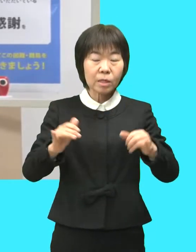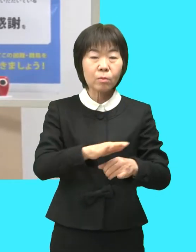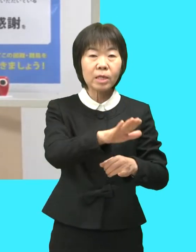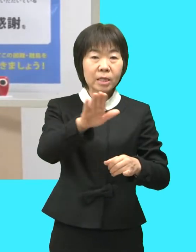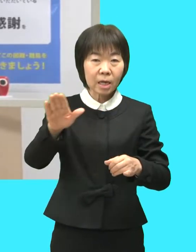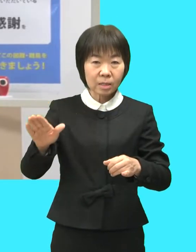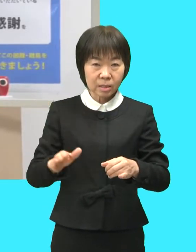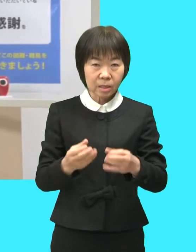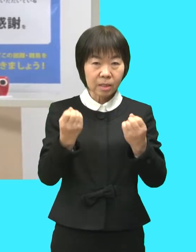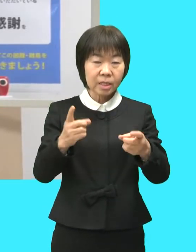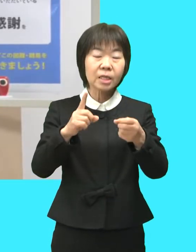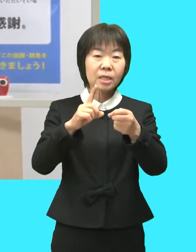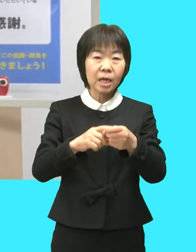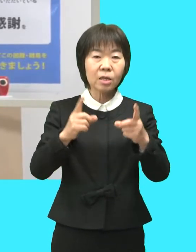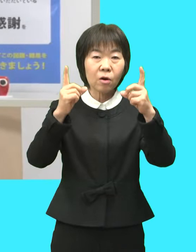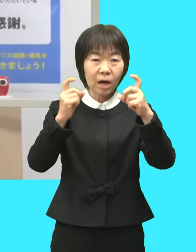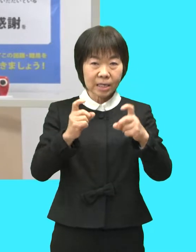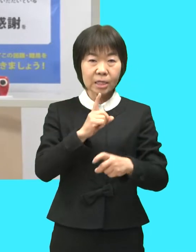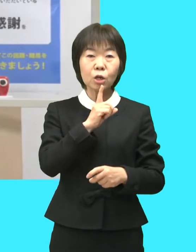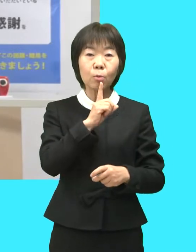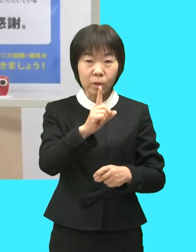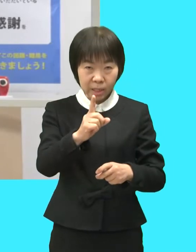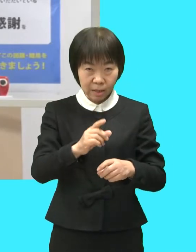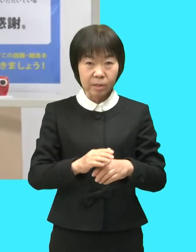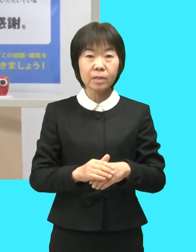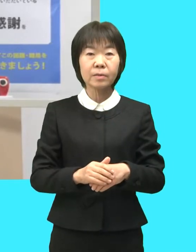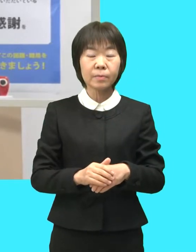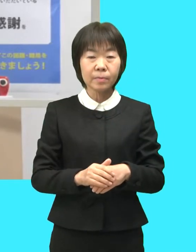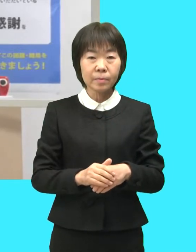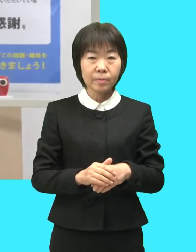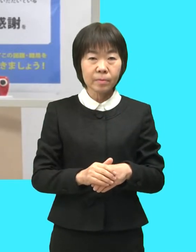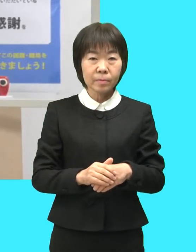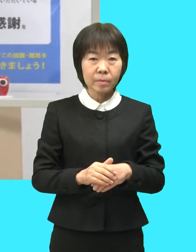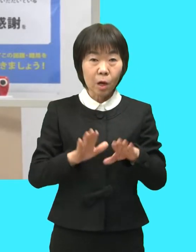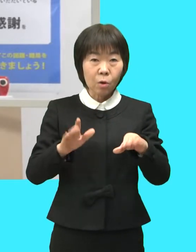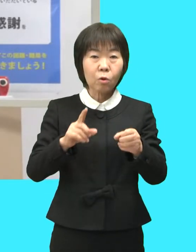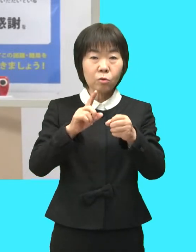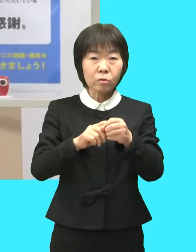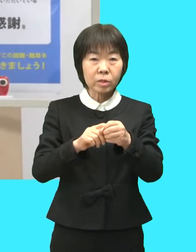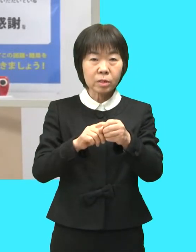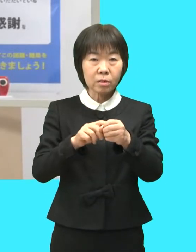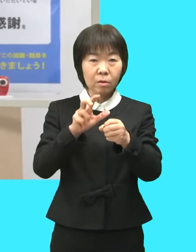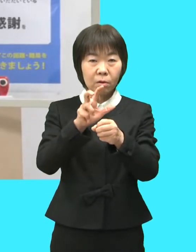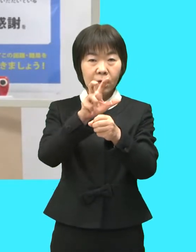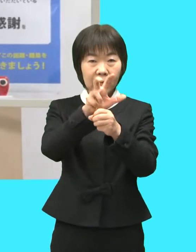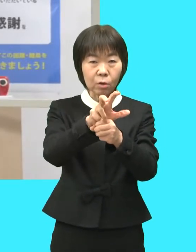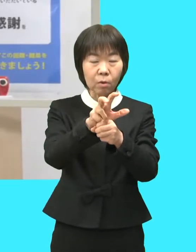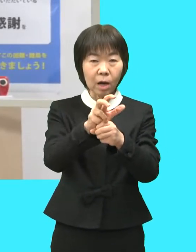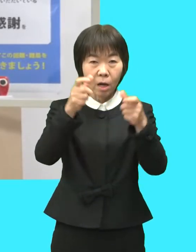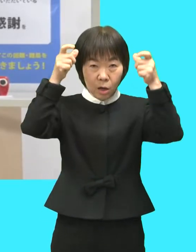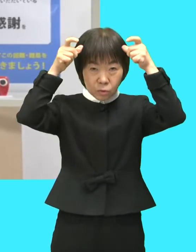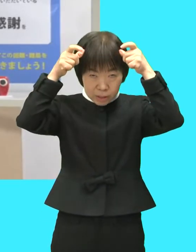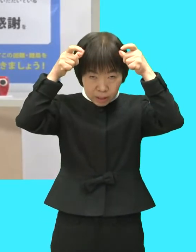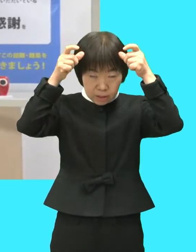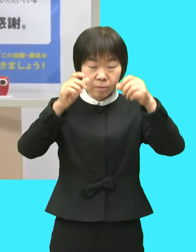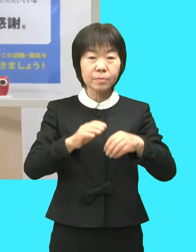で新年のご挨拶を申し上げます。今年の干支は牛です。